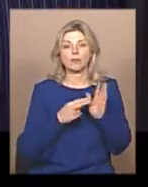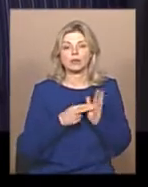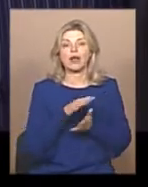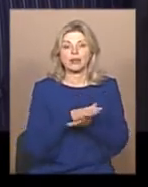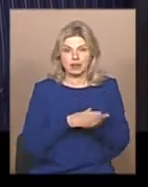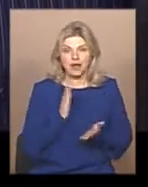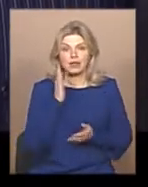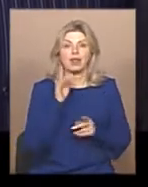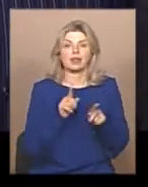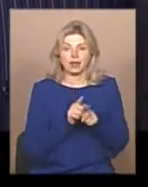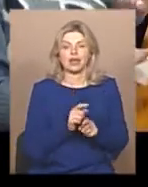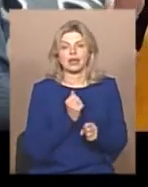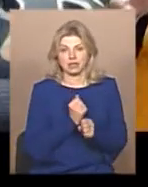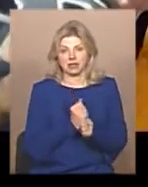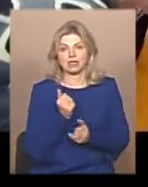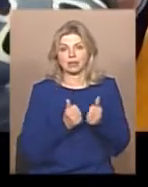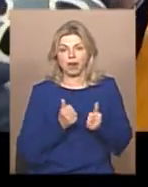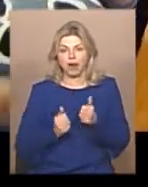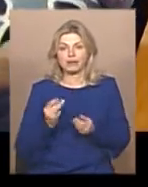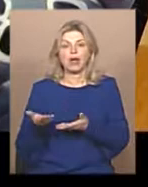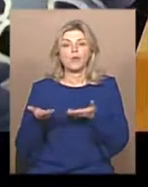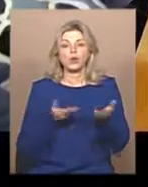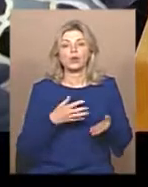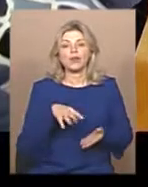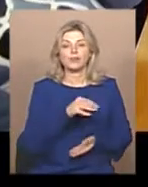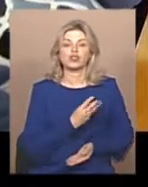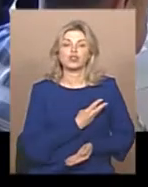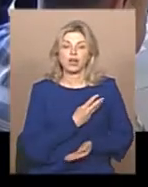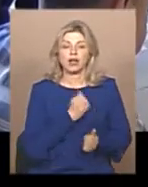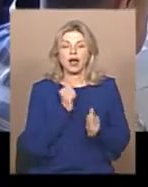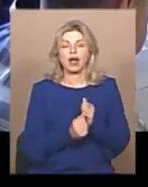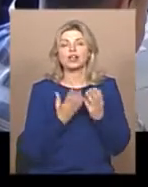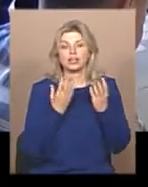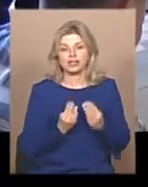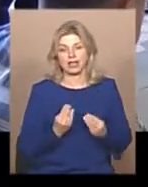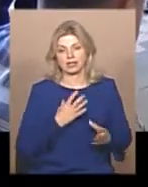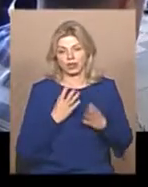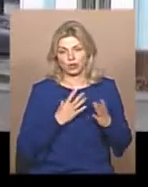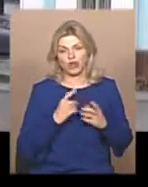надалі влаштовувати подібні змагання та запрошують усіх охочих на щоденні тренування